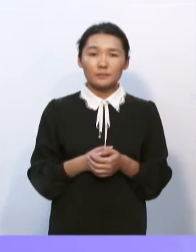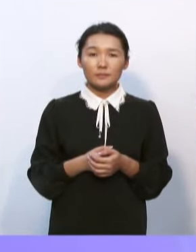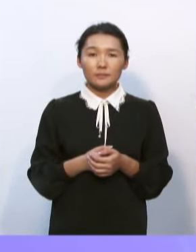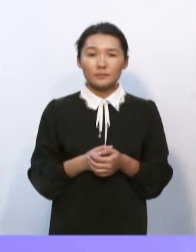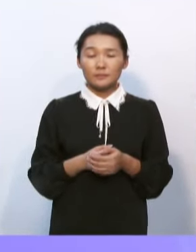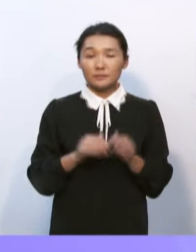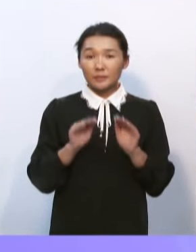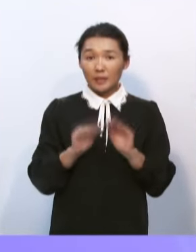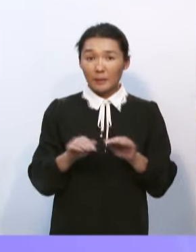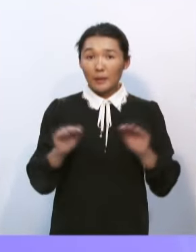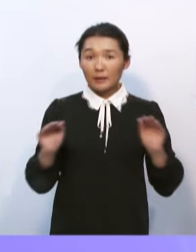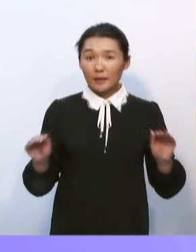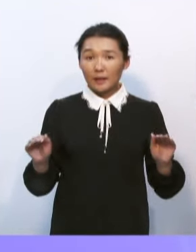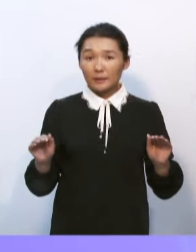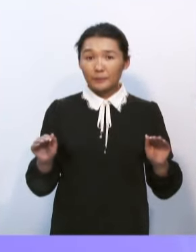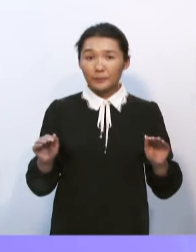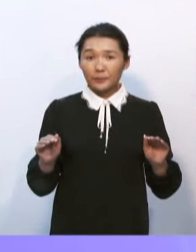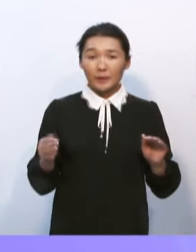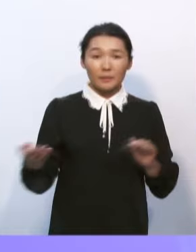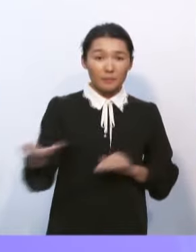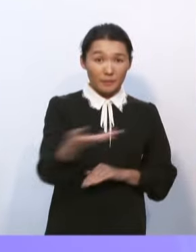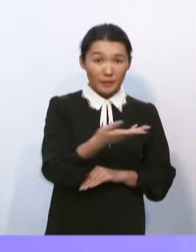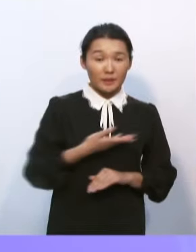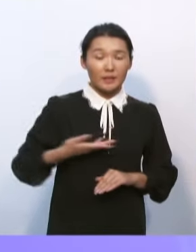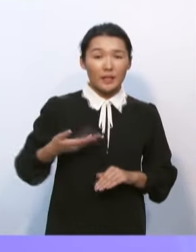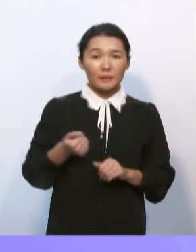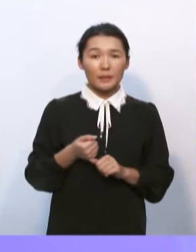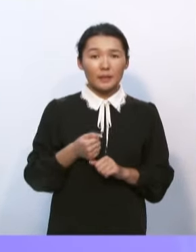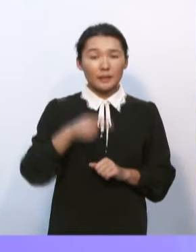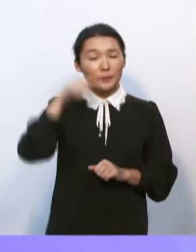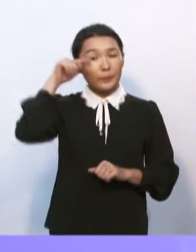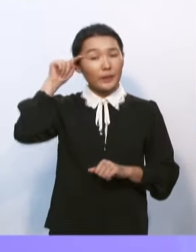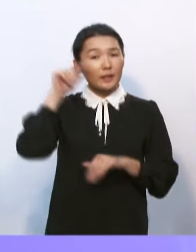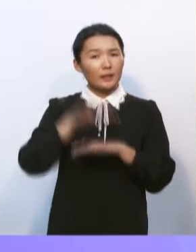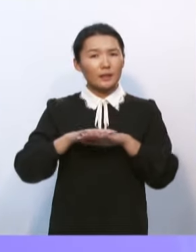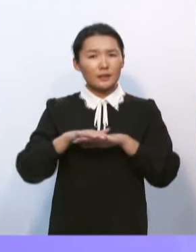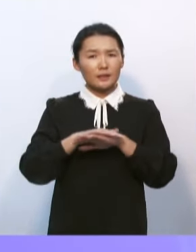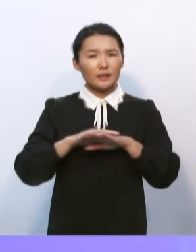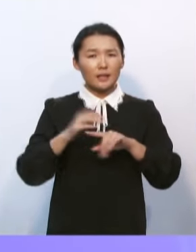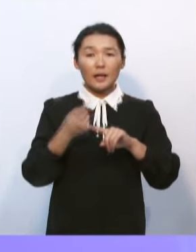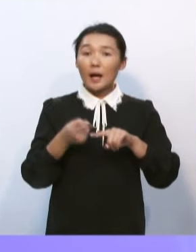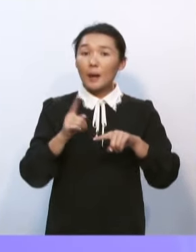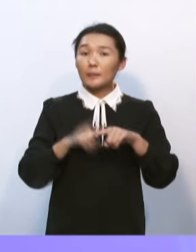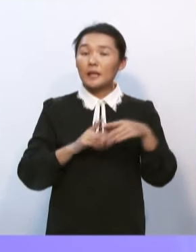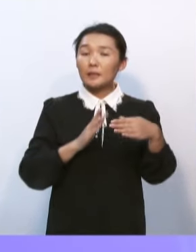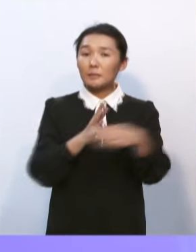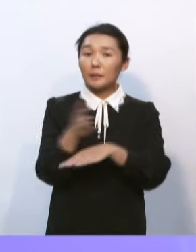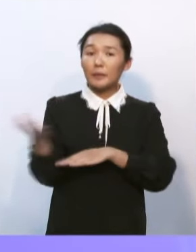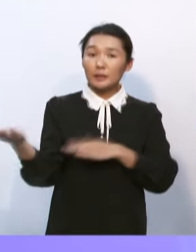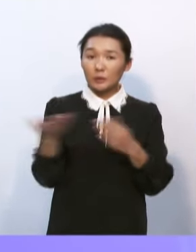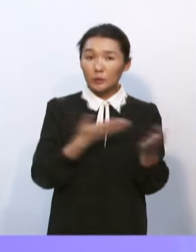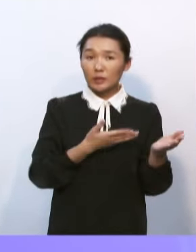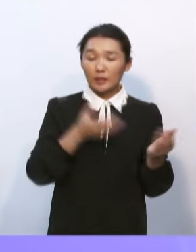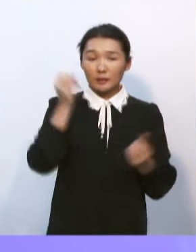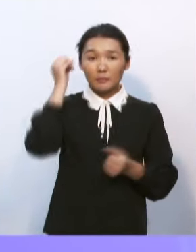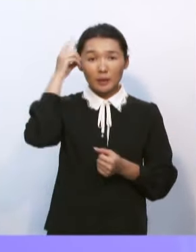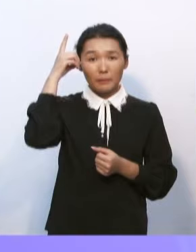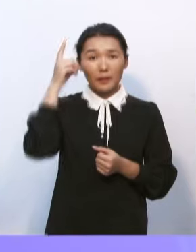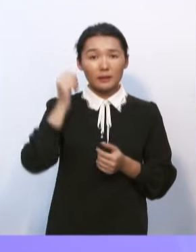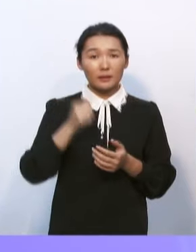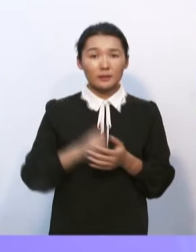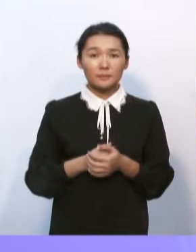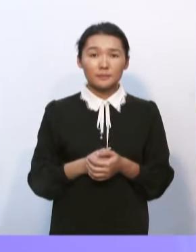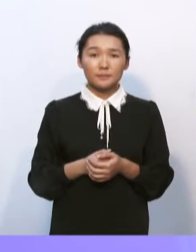Мына балдар, биз силер менен кыргыз эли абдан меймандос экендигин билип алдык.